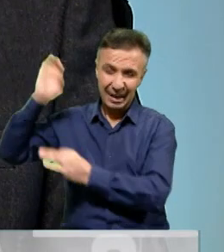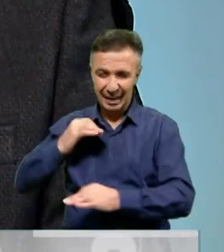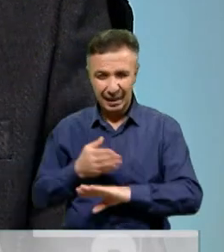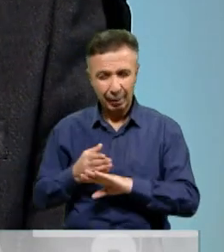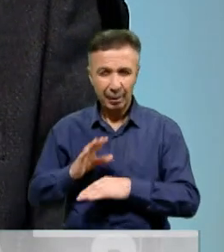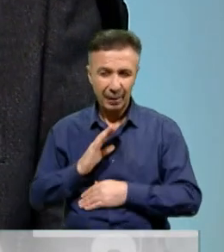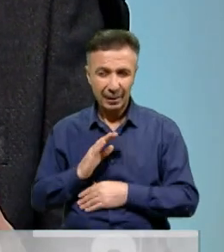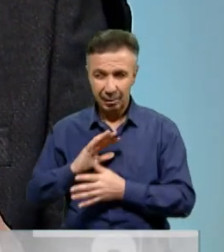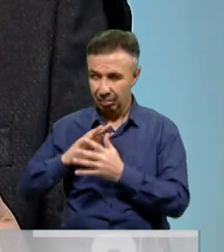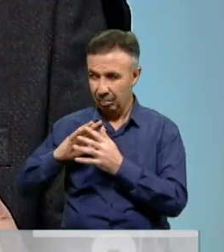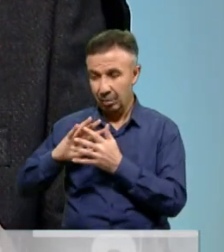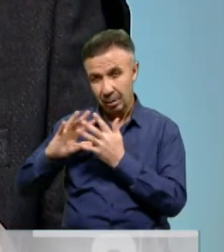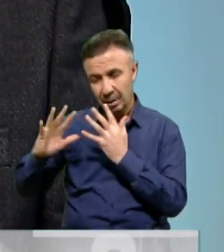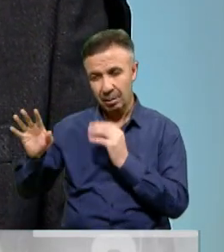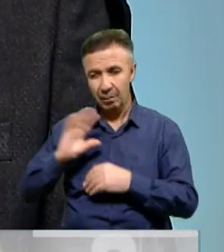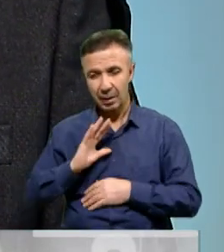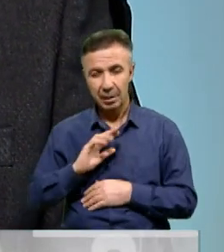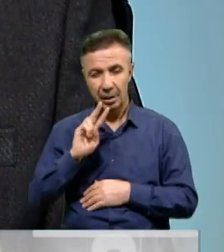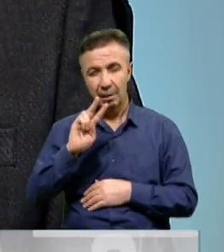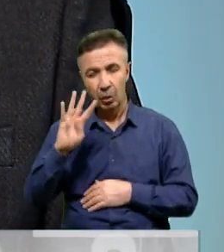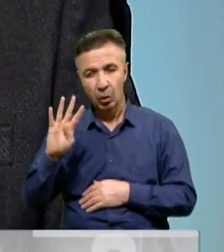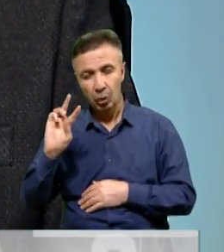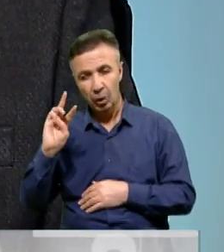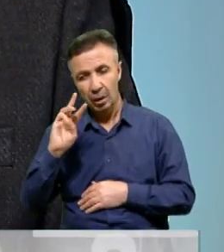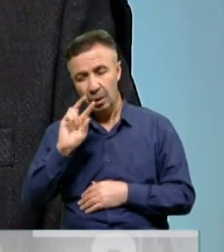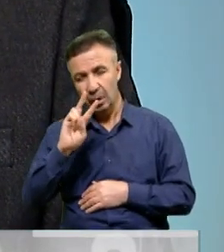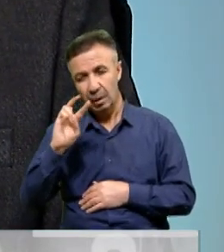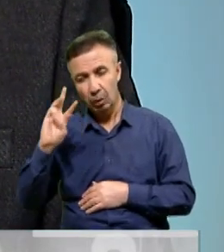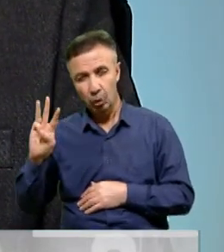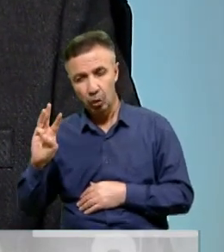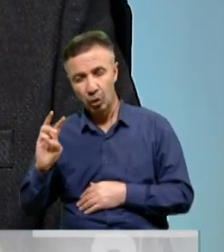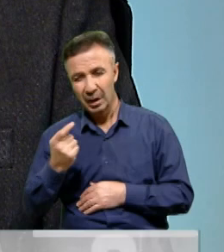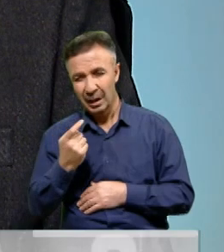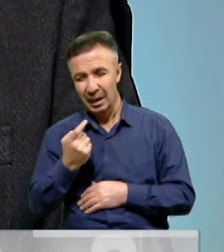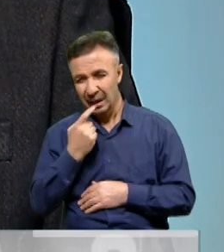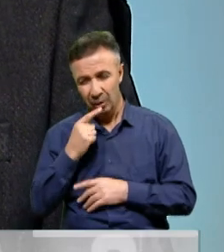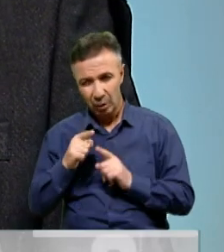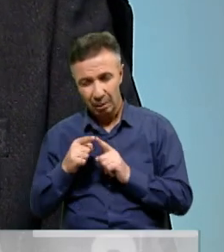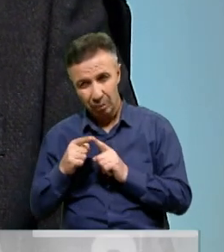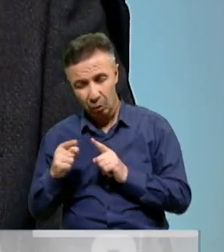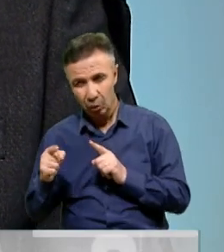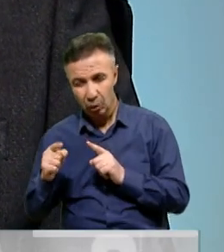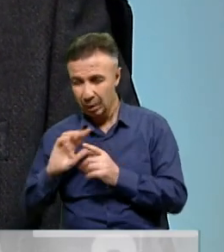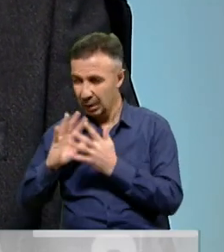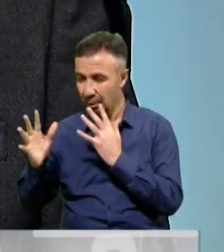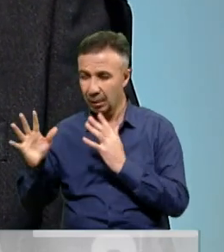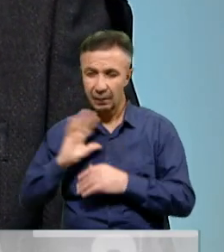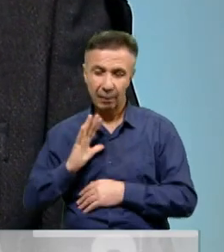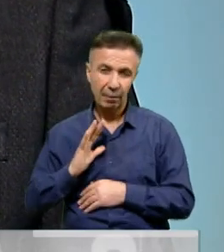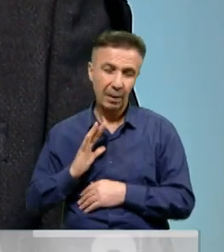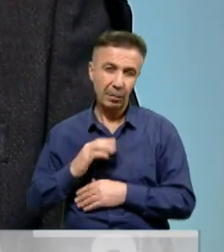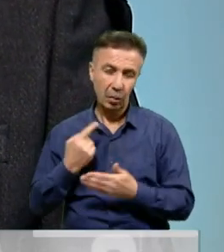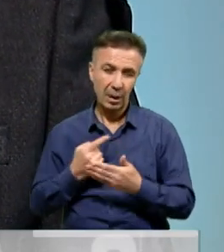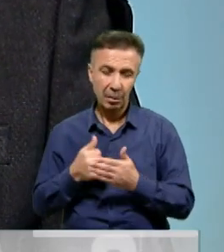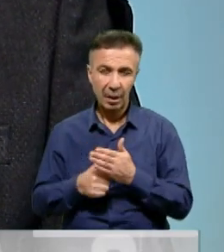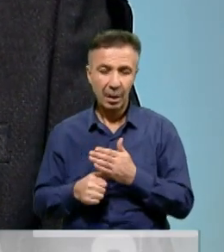de yani 23 sene boyunca indirilmiş sırası vardır. Bir de tertip sırası vardır. Bu Kur'an tarihini anlatan kitaplarda